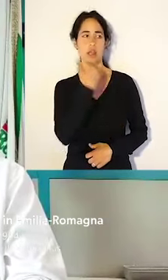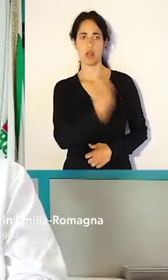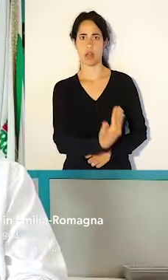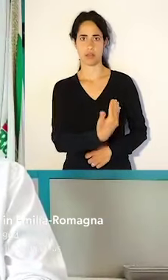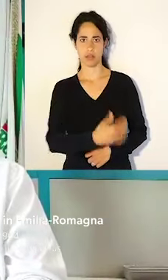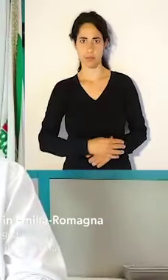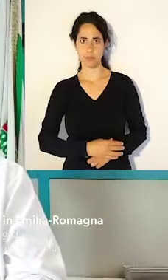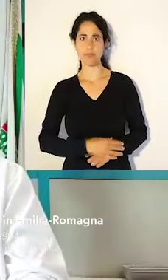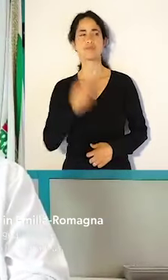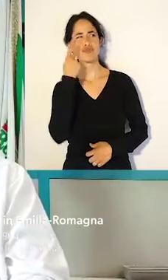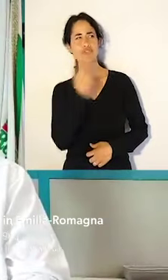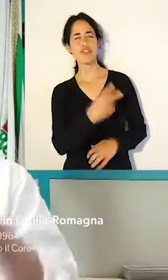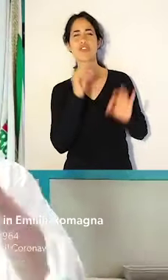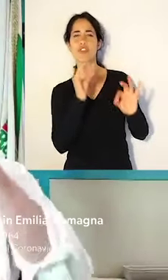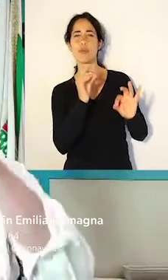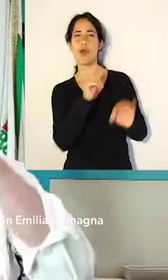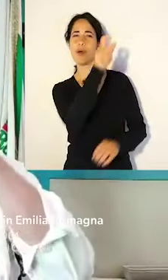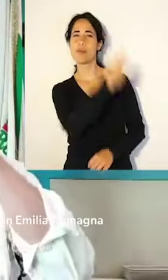gratitudine e ho visto